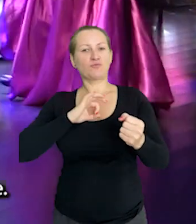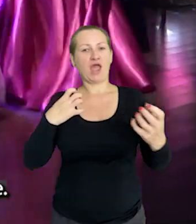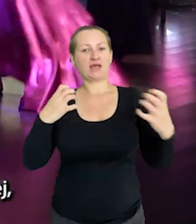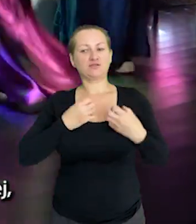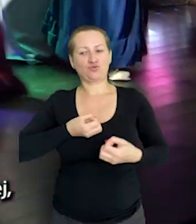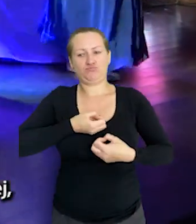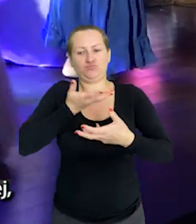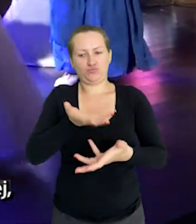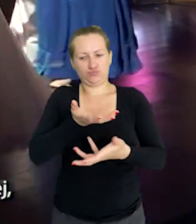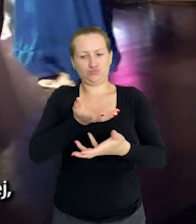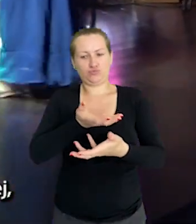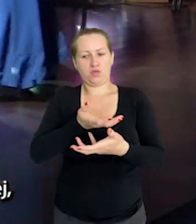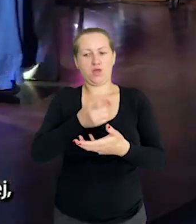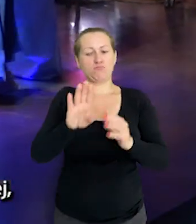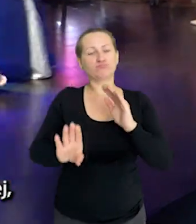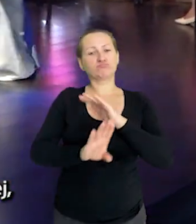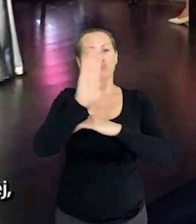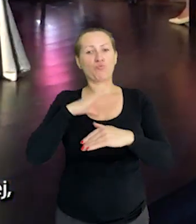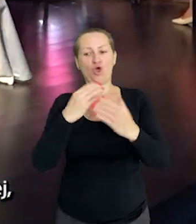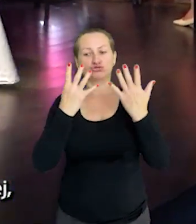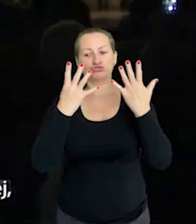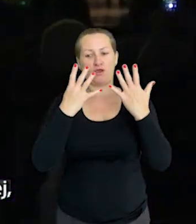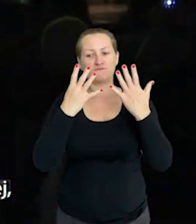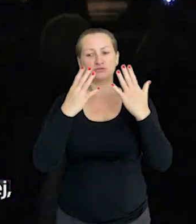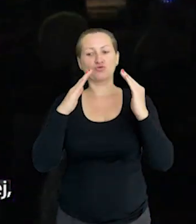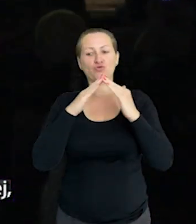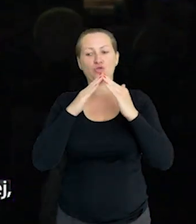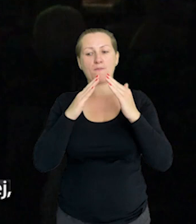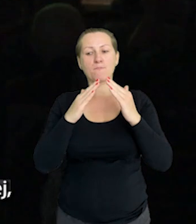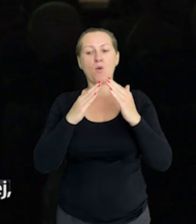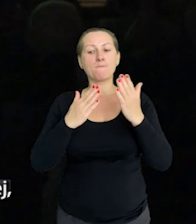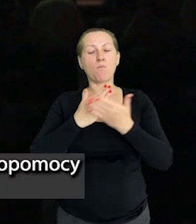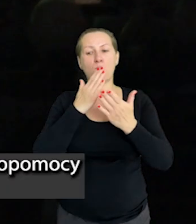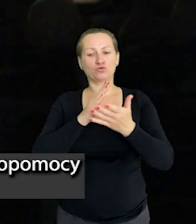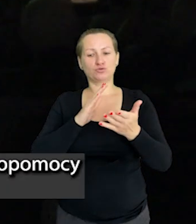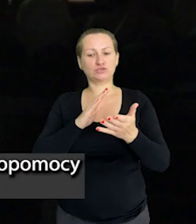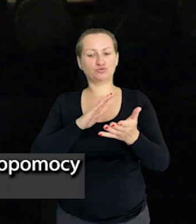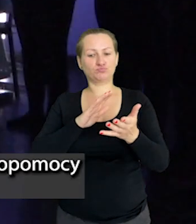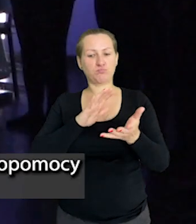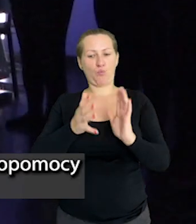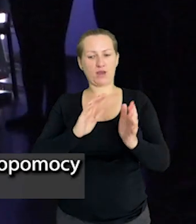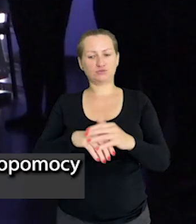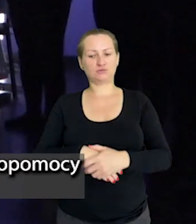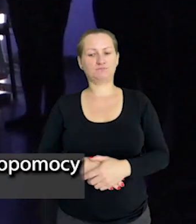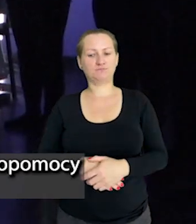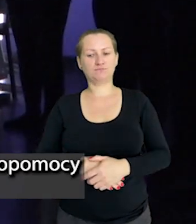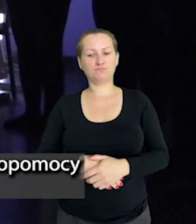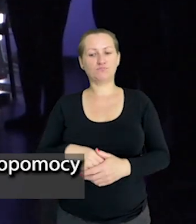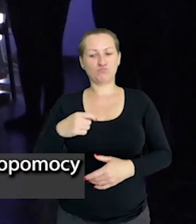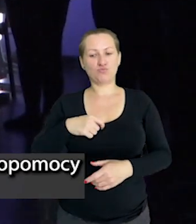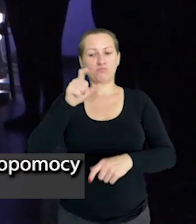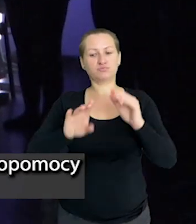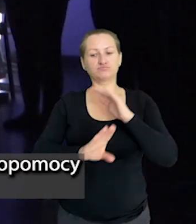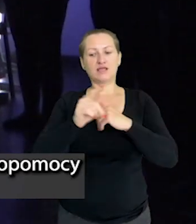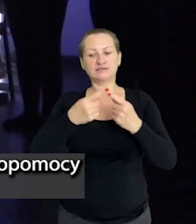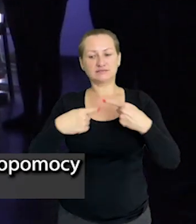na scenie. Podczas festiwalu zaprezentowało się 9 domów pomocy społecznej. Gościnnie wystąpili zespół hip-hopowy